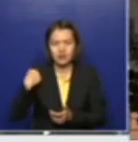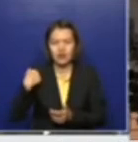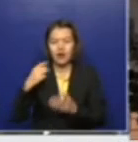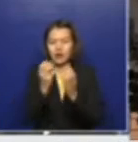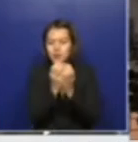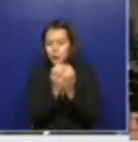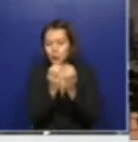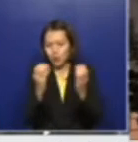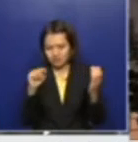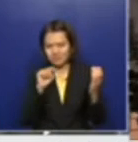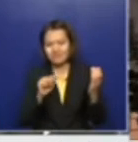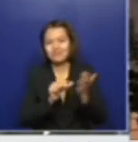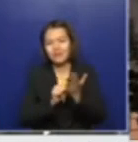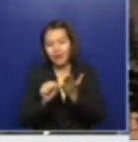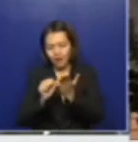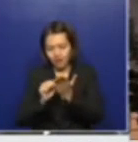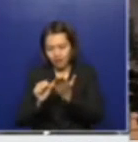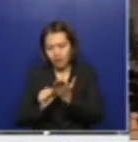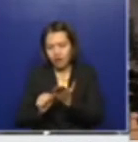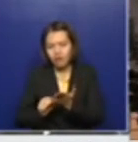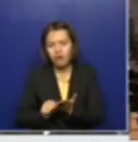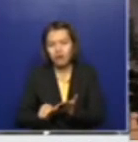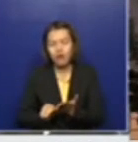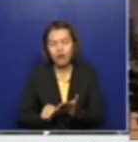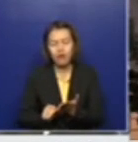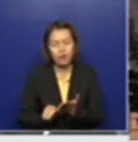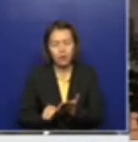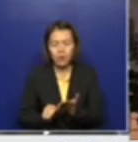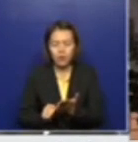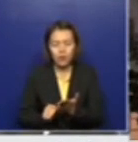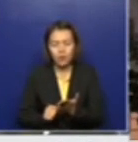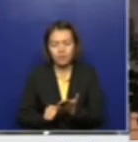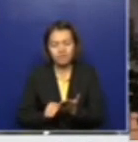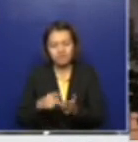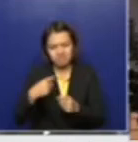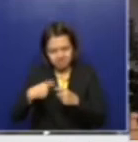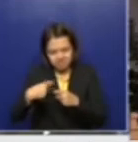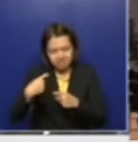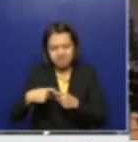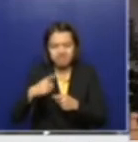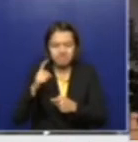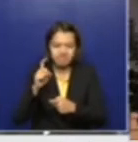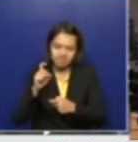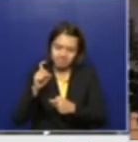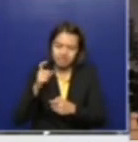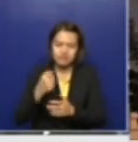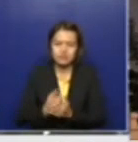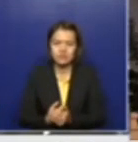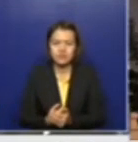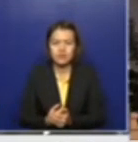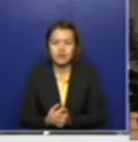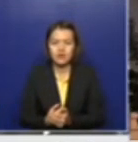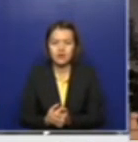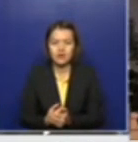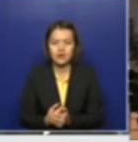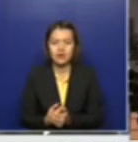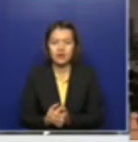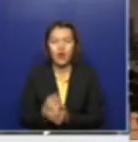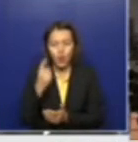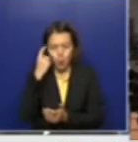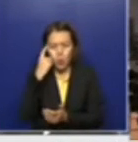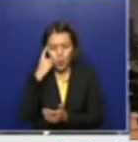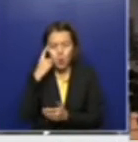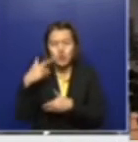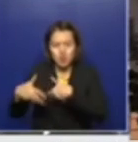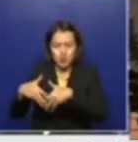นี้คงจะมองไม่เห็นถึงหนทางเขาจึงออกมาครับท่านประธานเขาก็รู้ว่